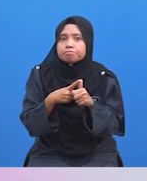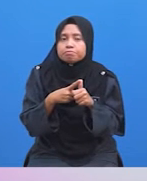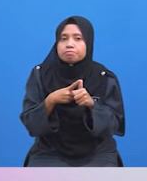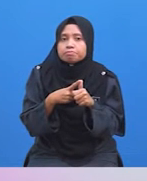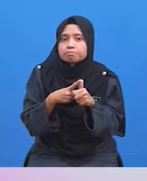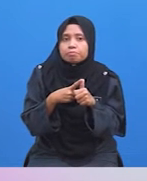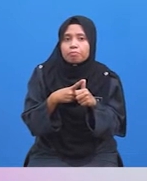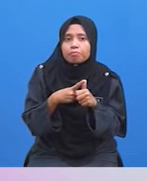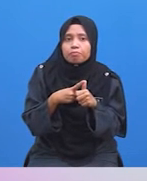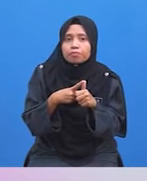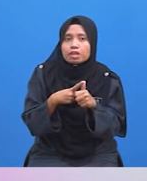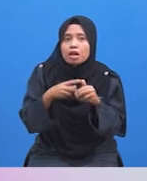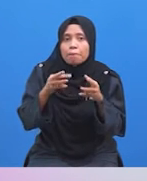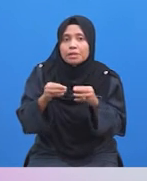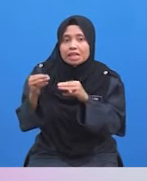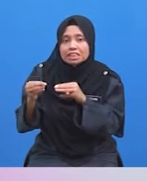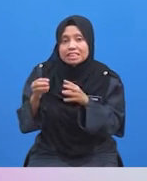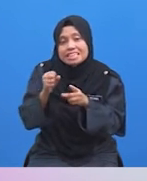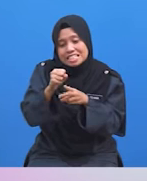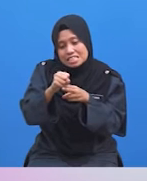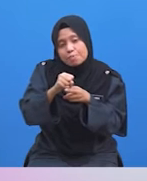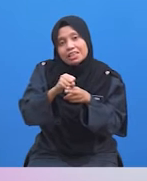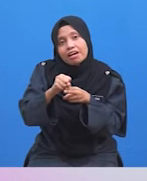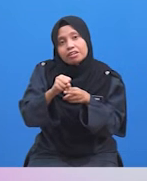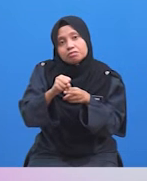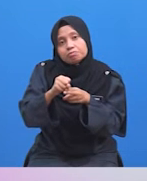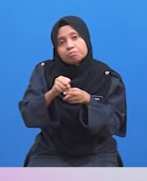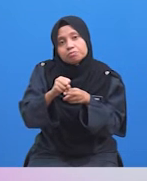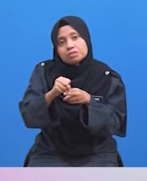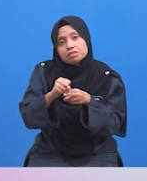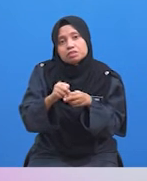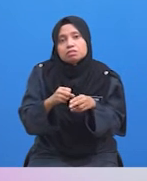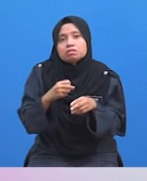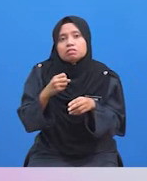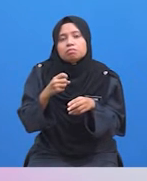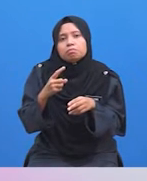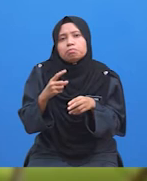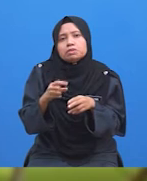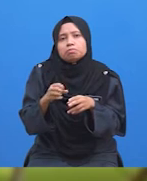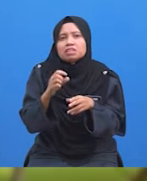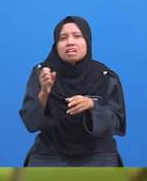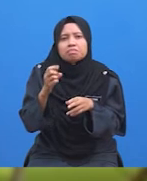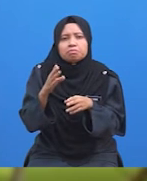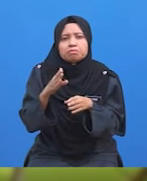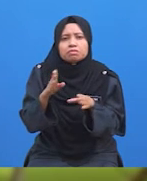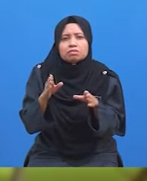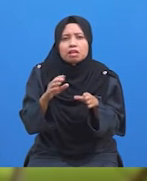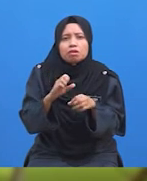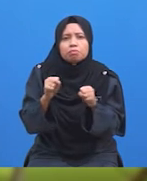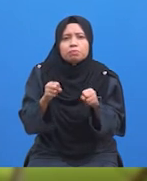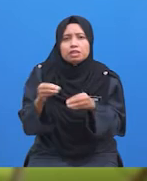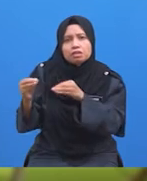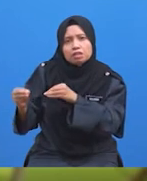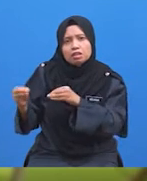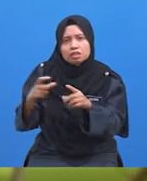pertama migrasi sementara yaitu migrasi yang bersifat sementara transmigran